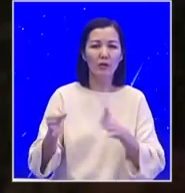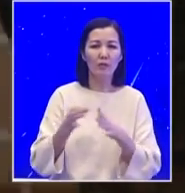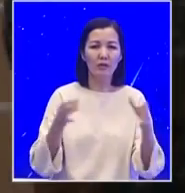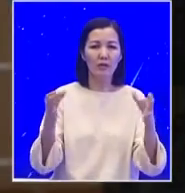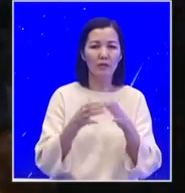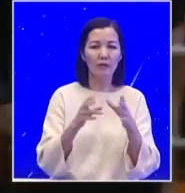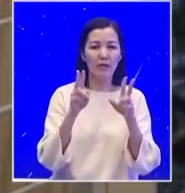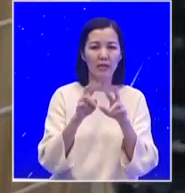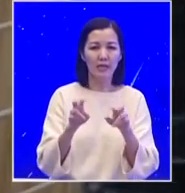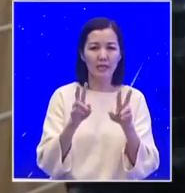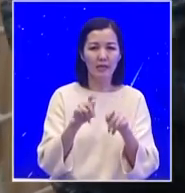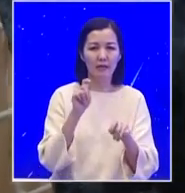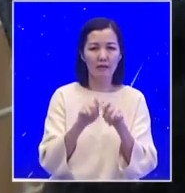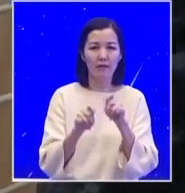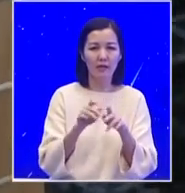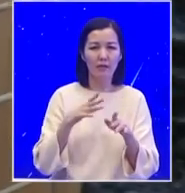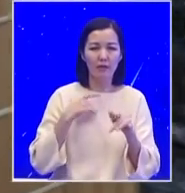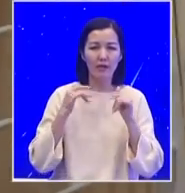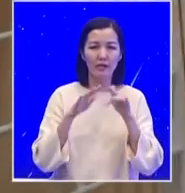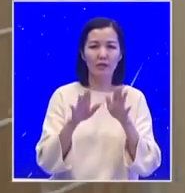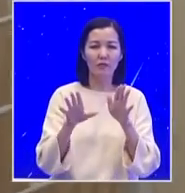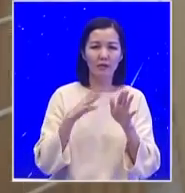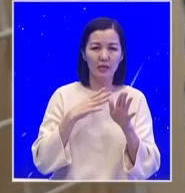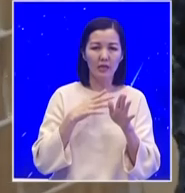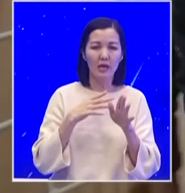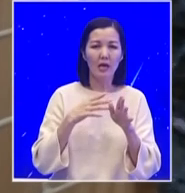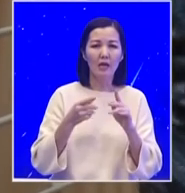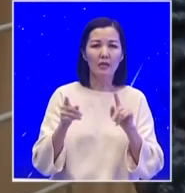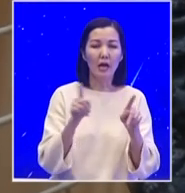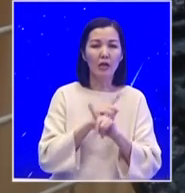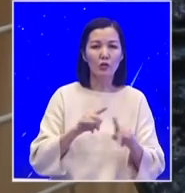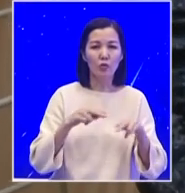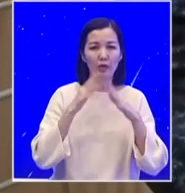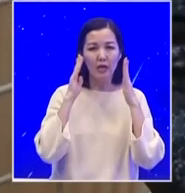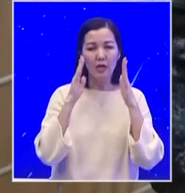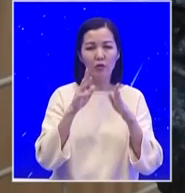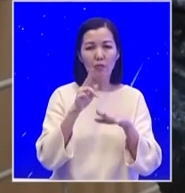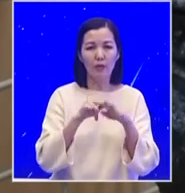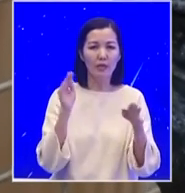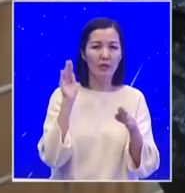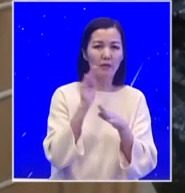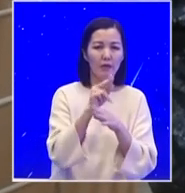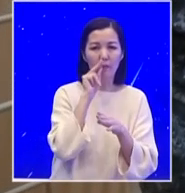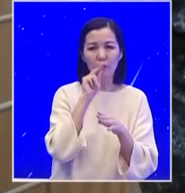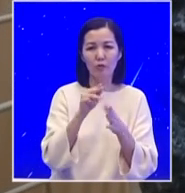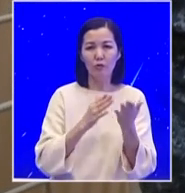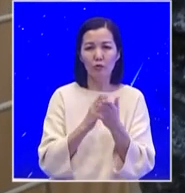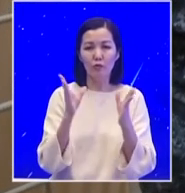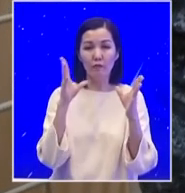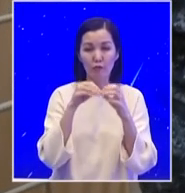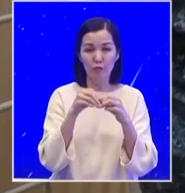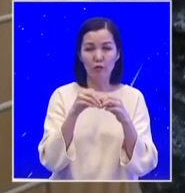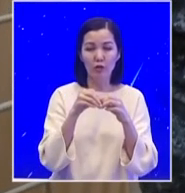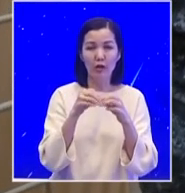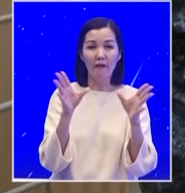областного департамента расследование по делу было взято на особый контроль. В полиции также дополнили, подозреваемый служит в той же